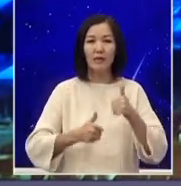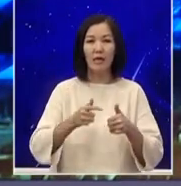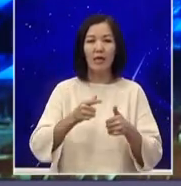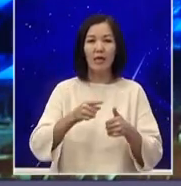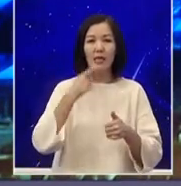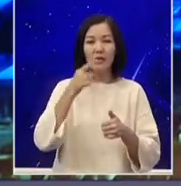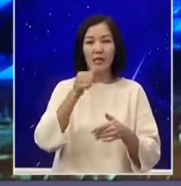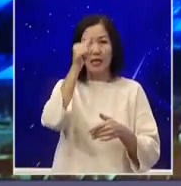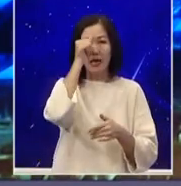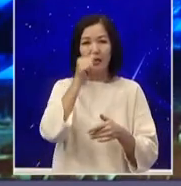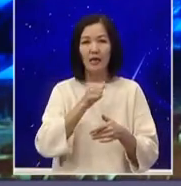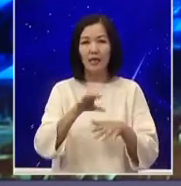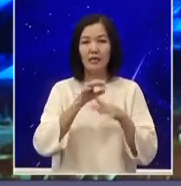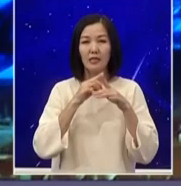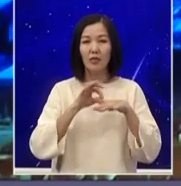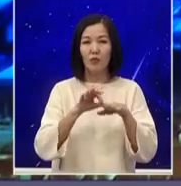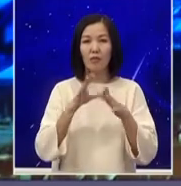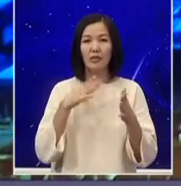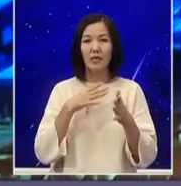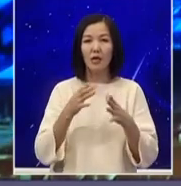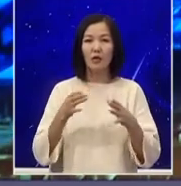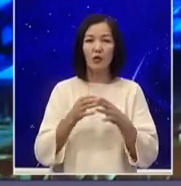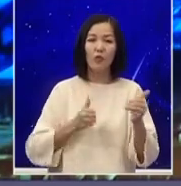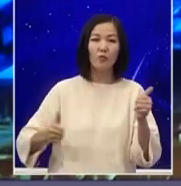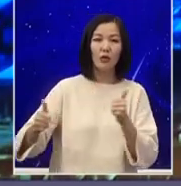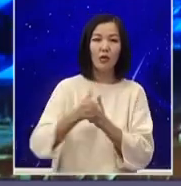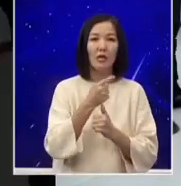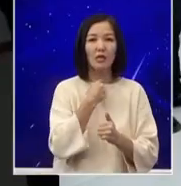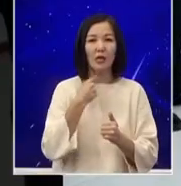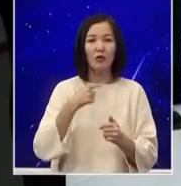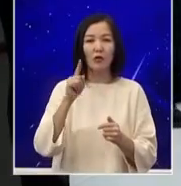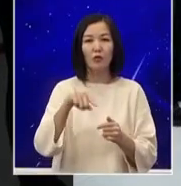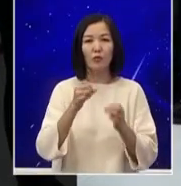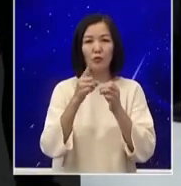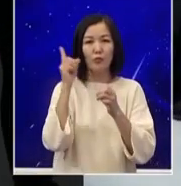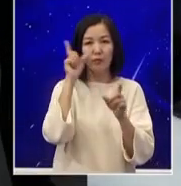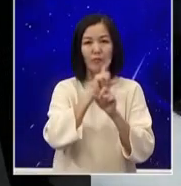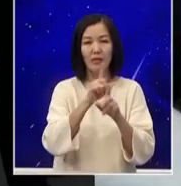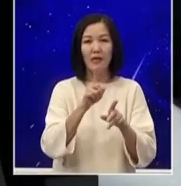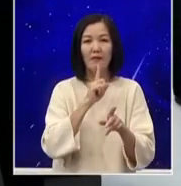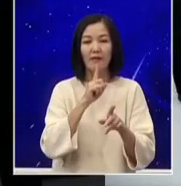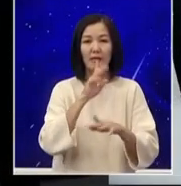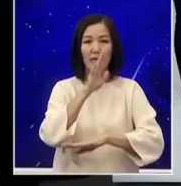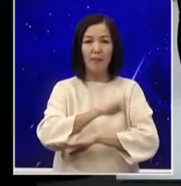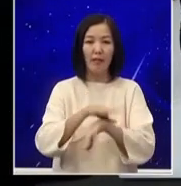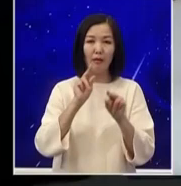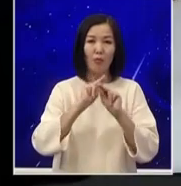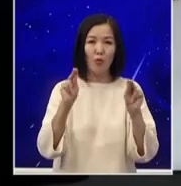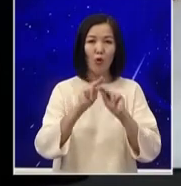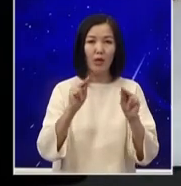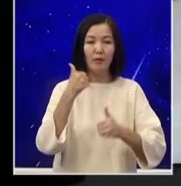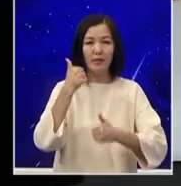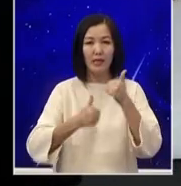сайыс тіл айлығы аясында ұйымдастырылған еді. Топ жарған жігіт Талдықорған қаласында номері 11-ші мектепте физика пәнінің мұғалімі.